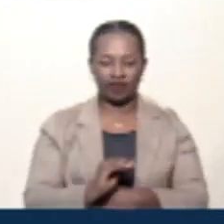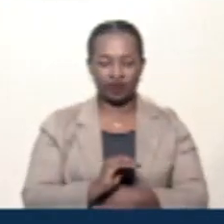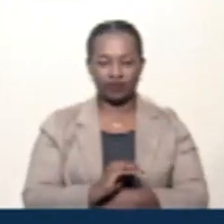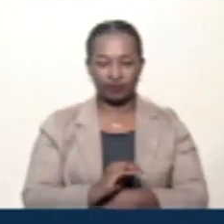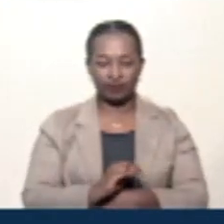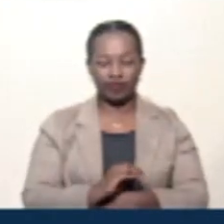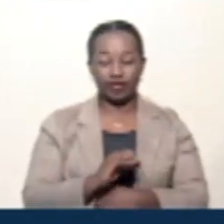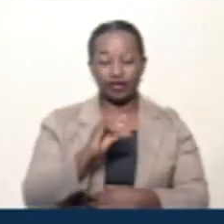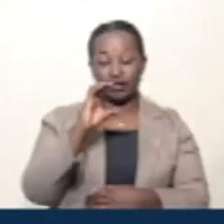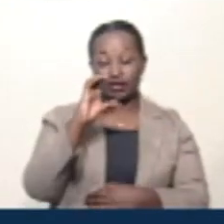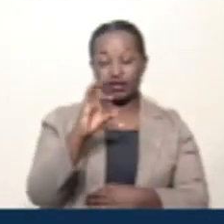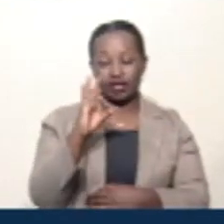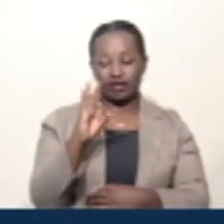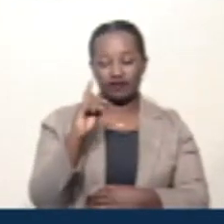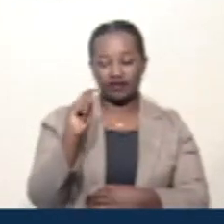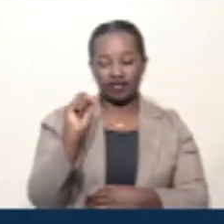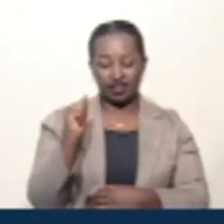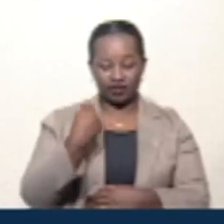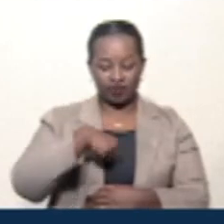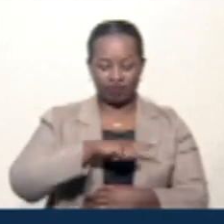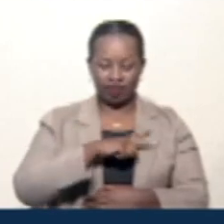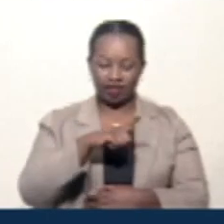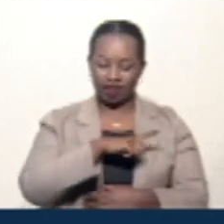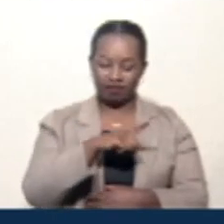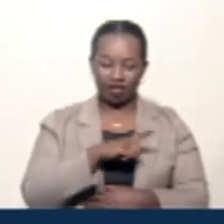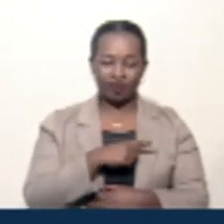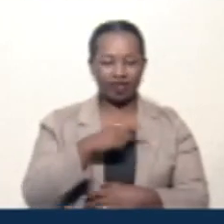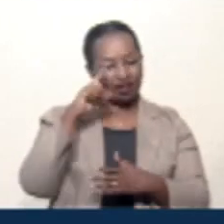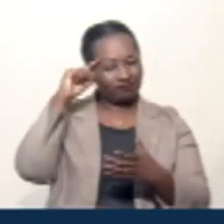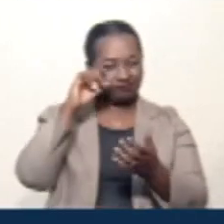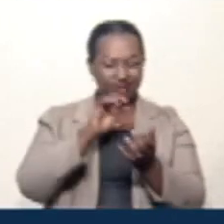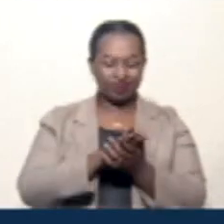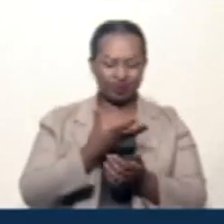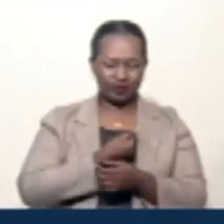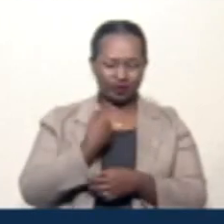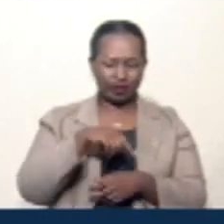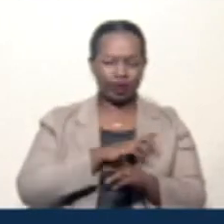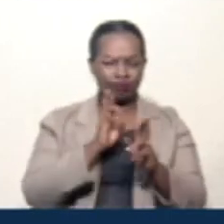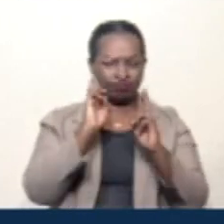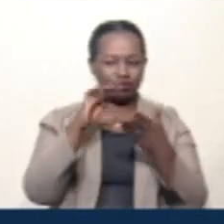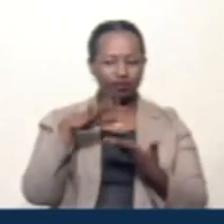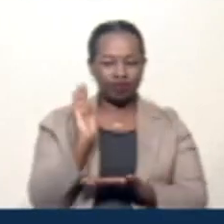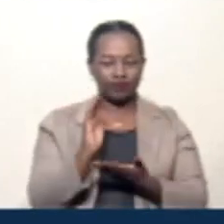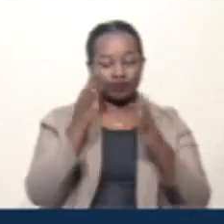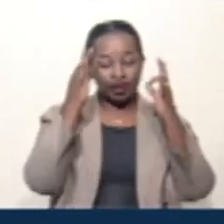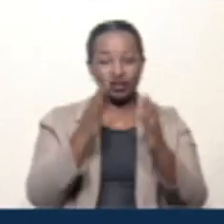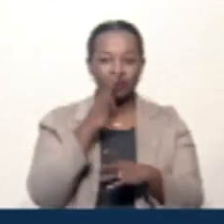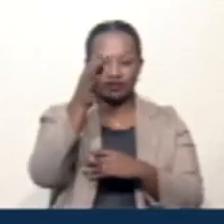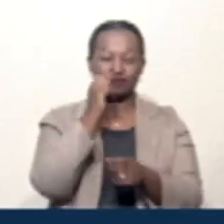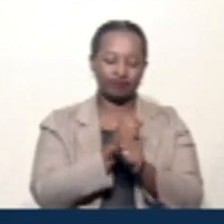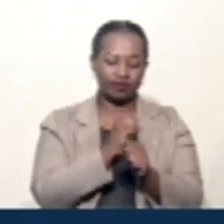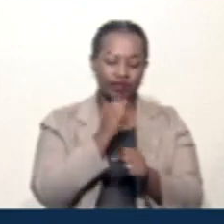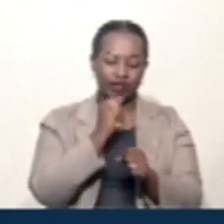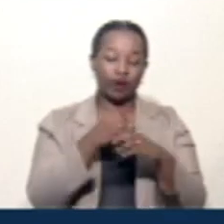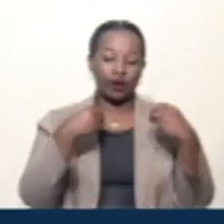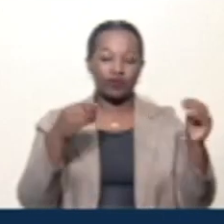CFTA rero kuri twebwe niyo mizero mahire dufite, nicyo kintu twiringiriye kuko ikizakora ni ukora isoko